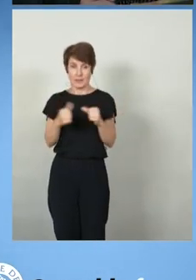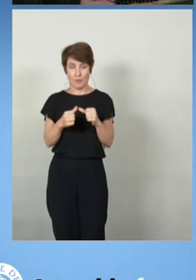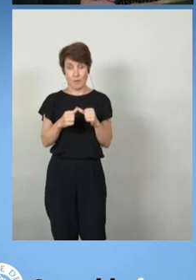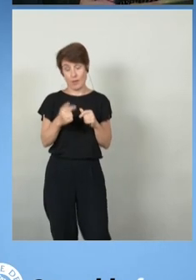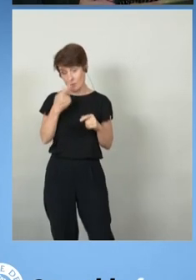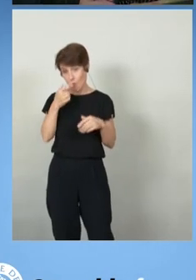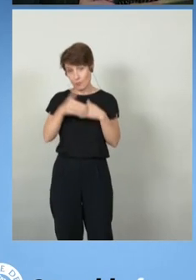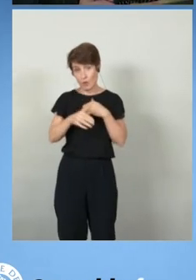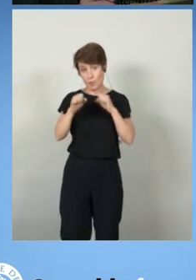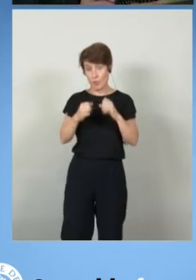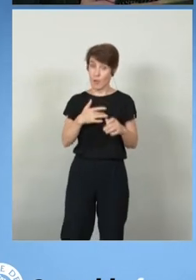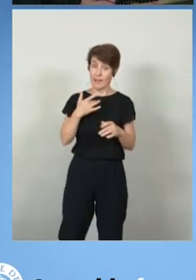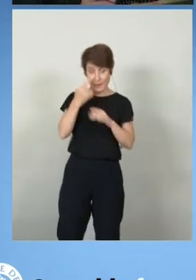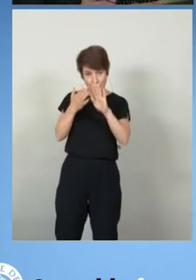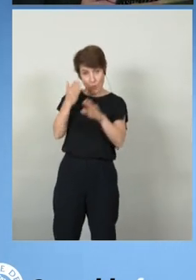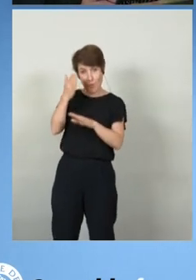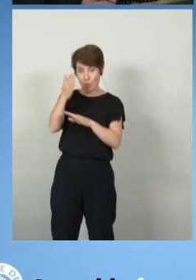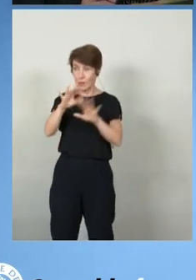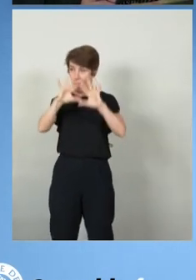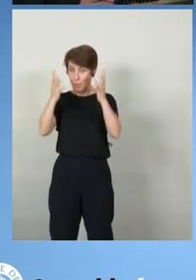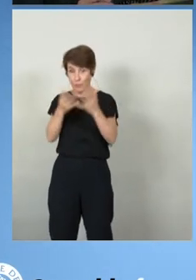rentrer dans une démarche globale d'accompagnement